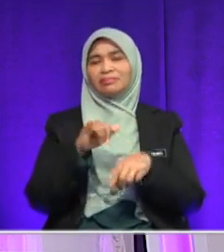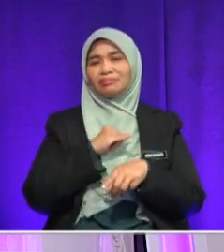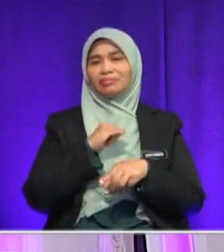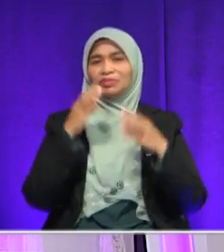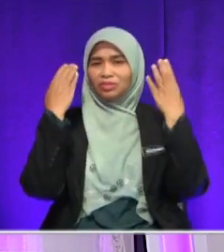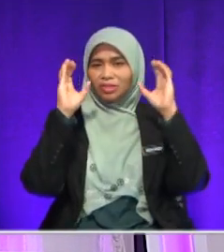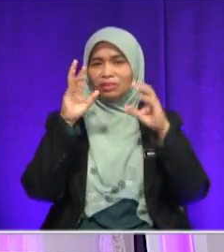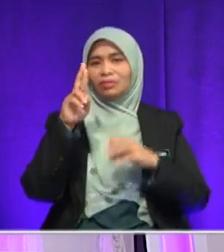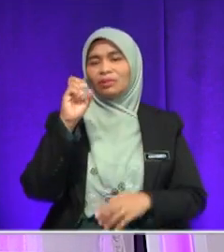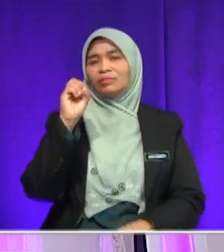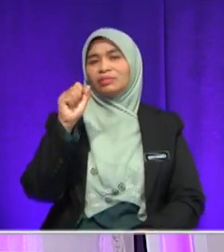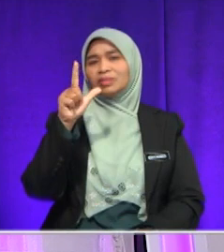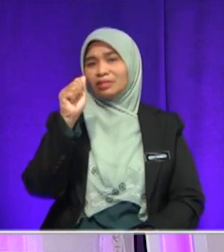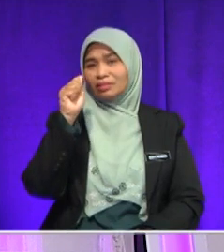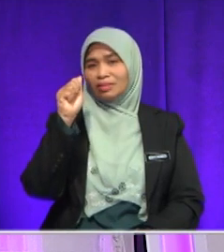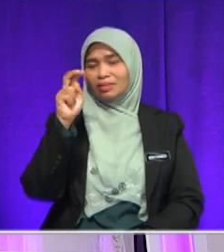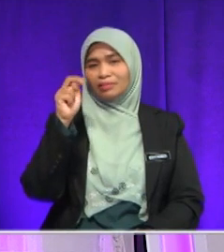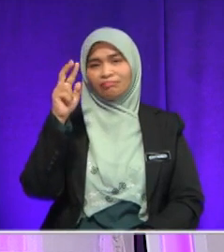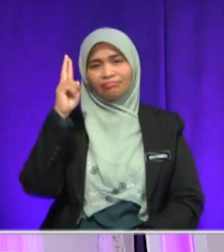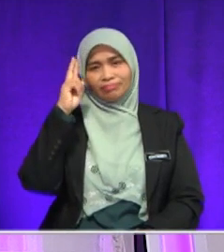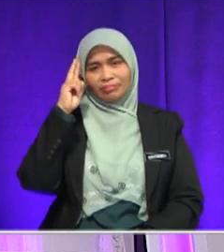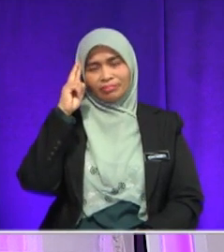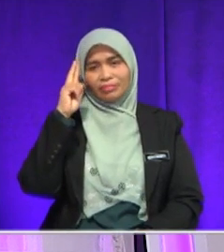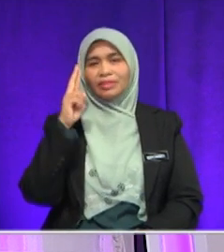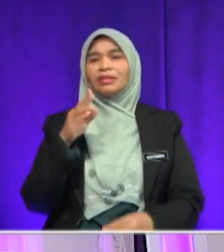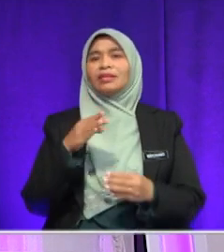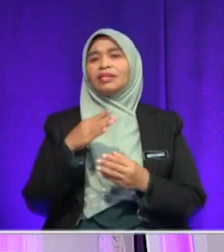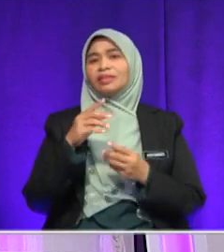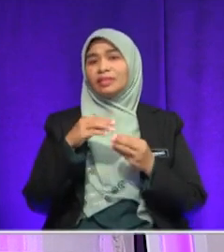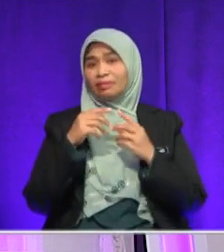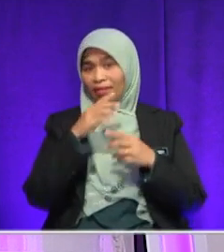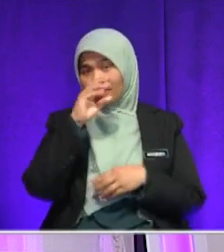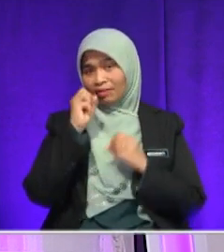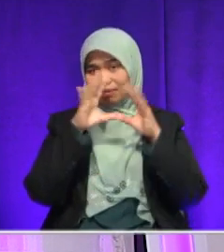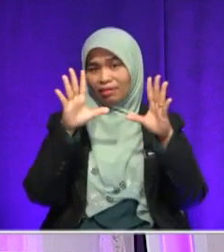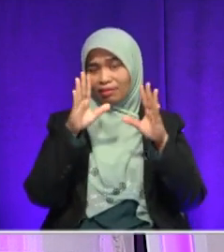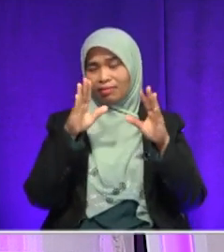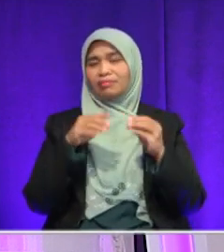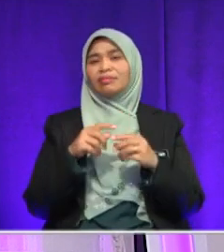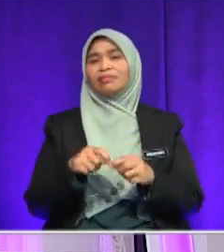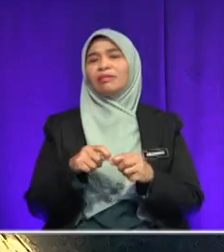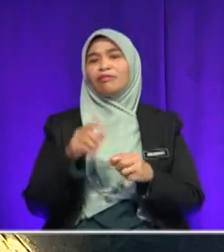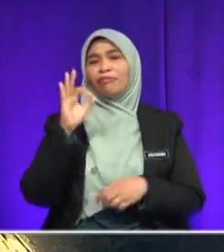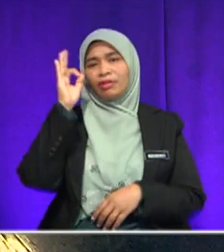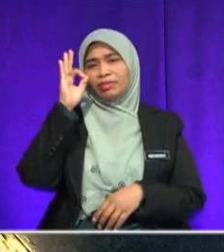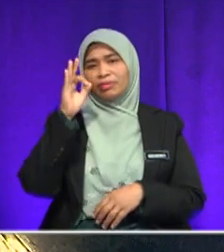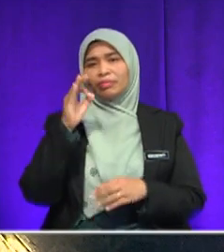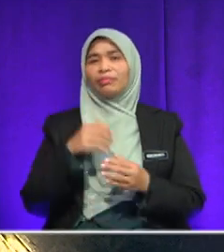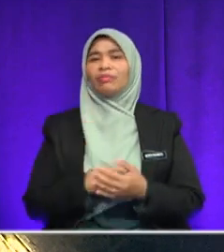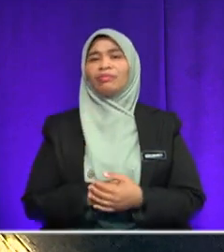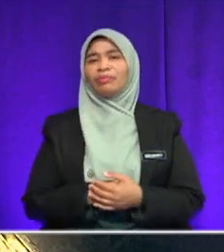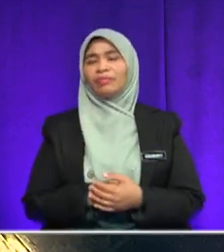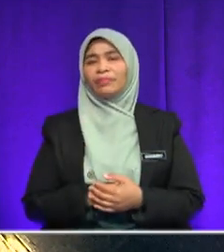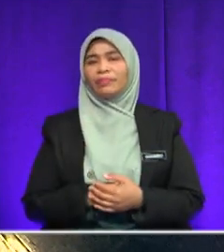akan terangkan dengan lebih lanjut mengenai faktor-faktor penentuan ya, cikgu, dalam pembelian ini ya. Baik, silakan